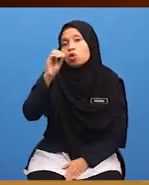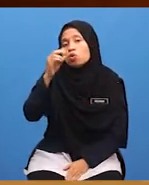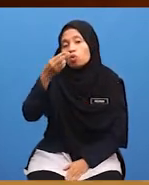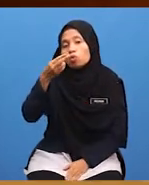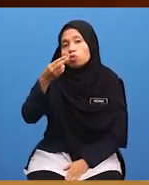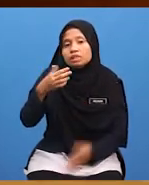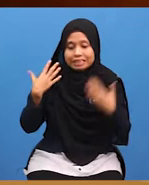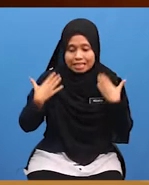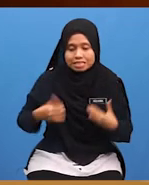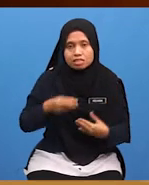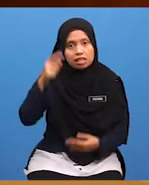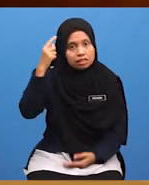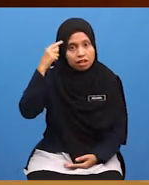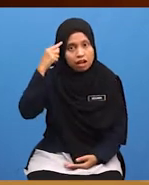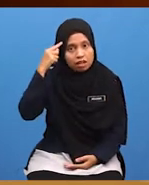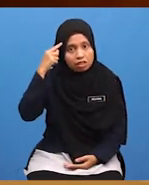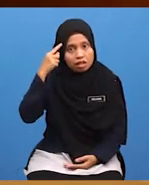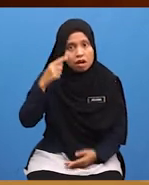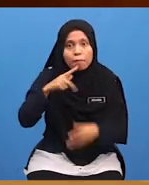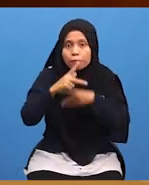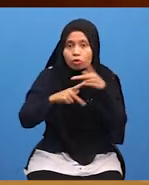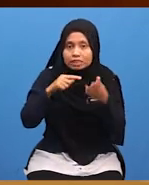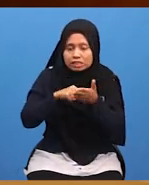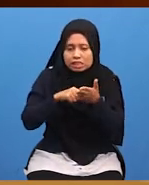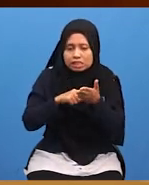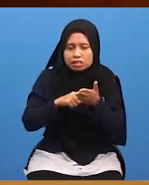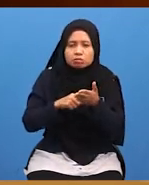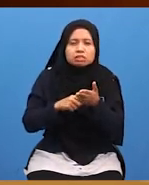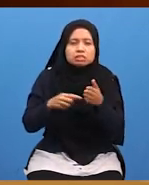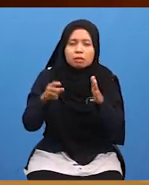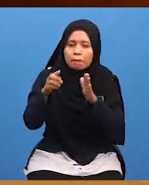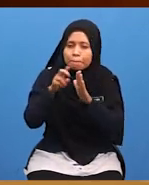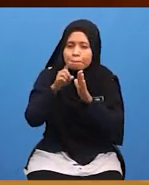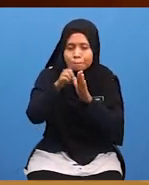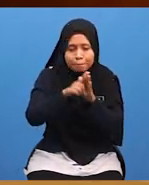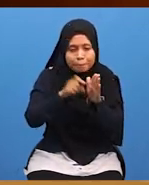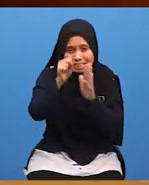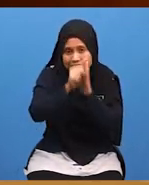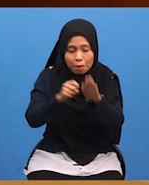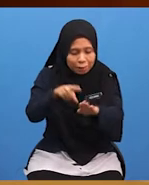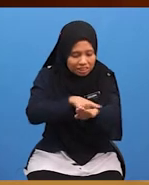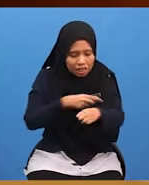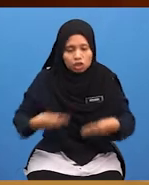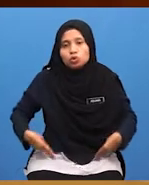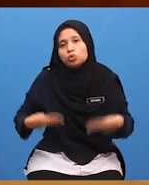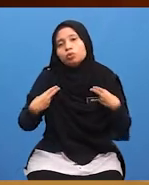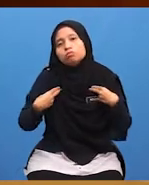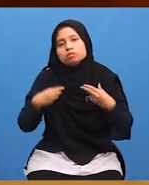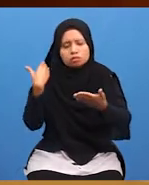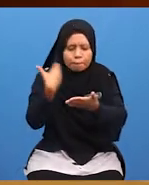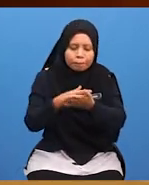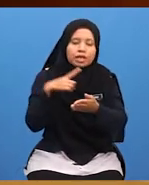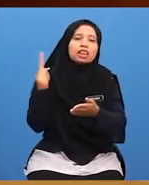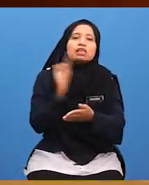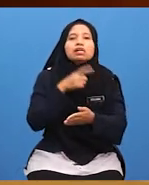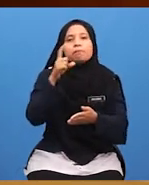akal. Dan proses pendidikan ini berlaku sepanjang hayat dan umat Islam dituntut menimba ilmu sehingga ke liang lahat.